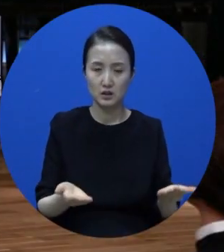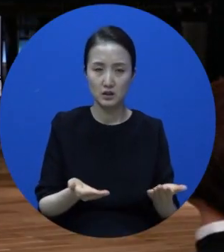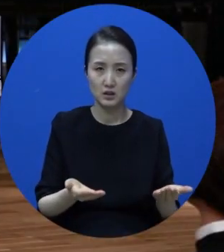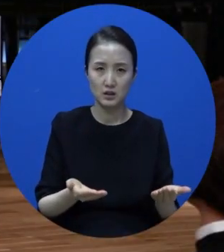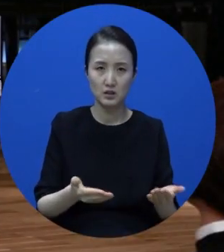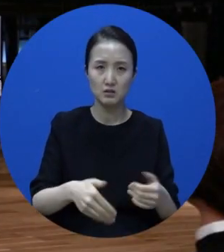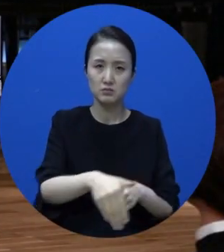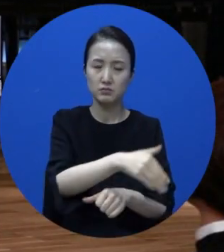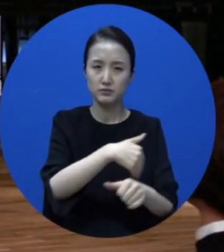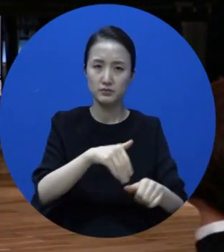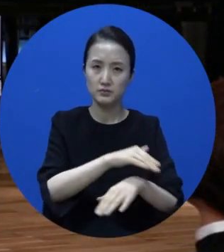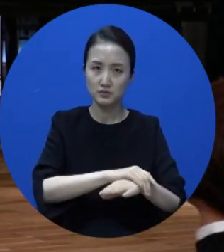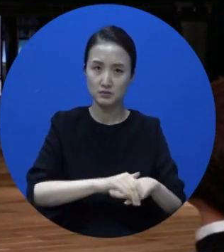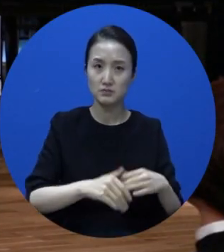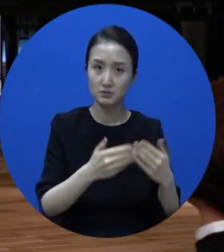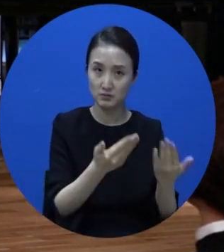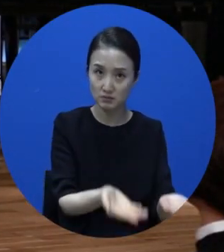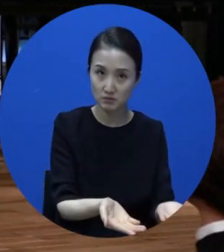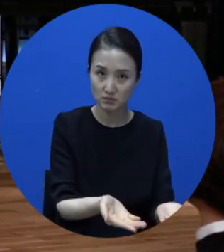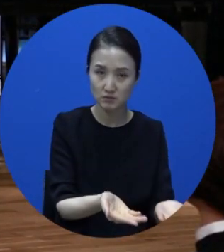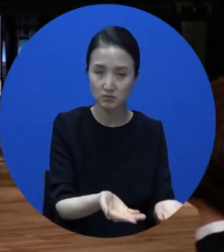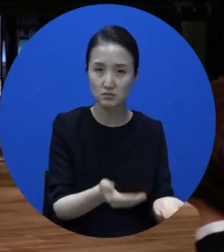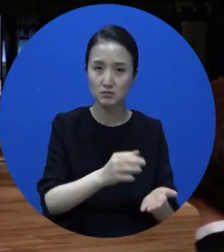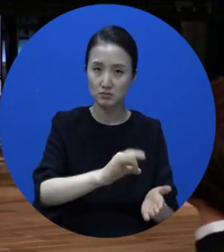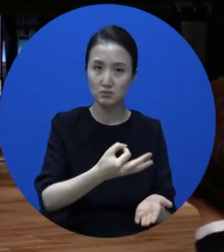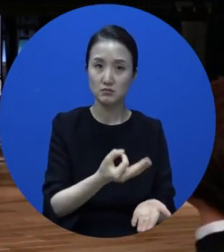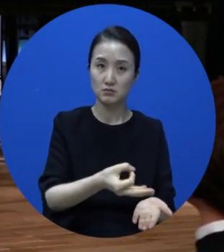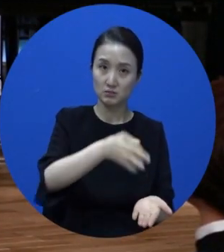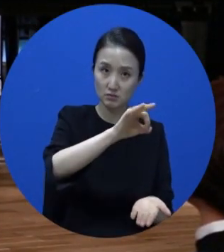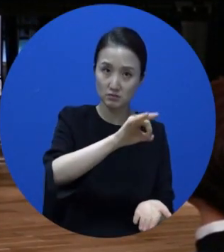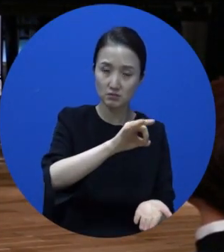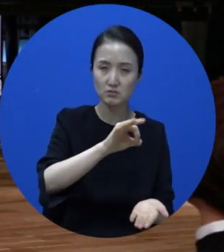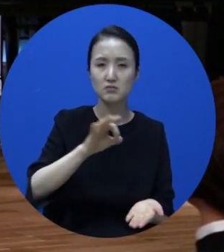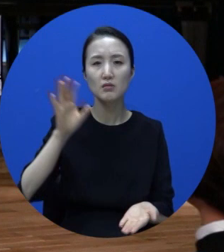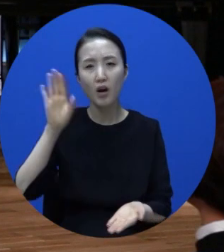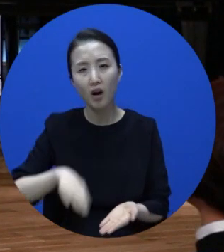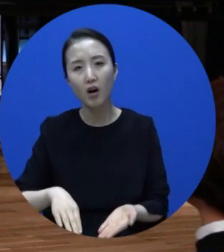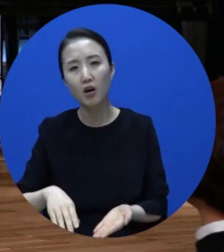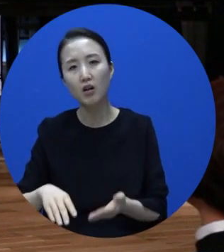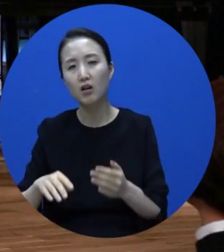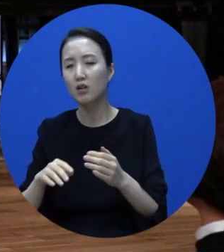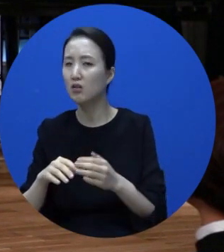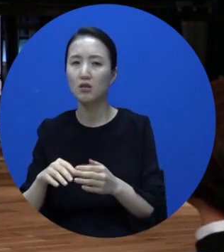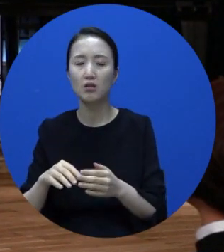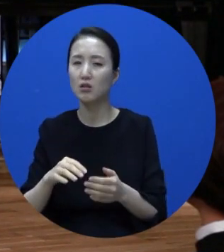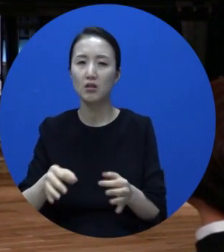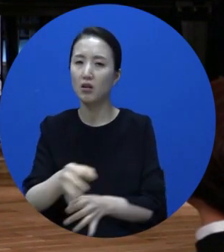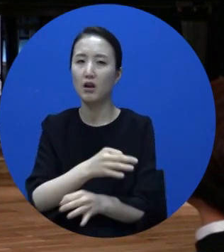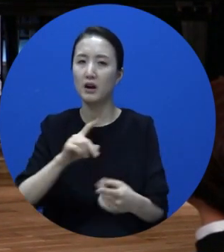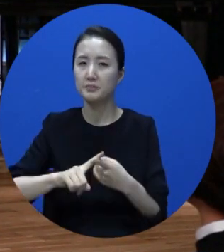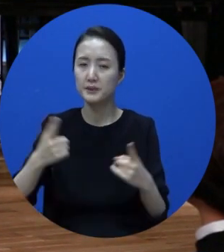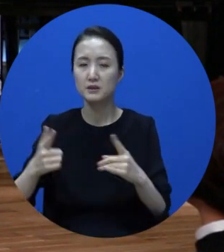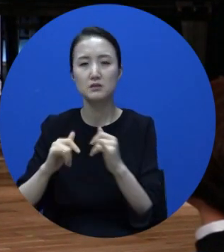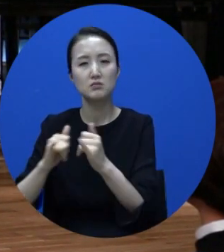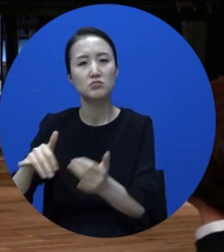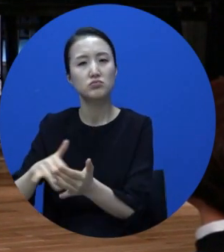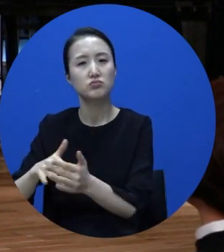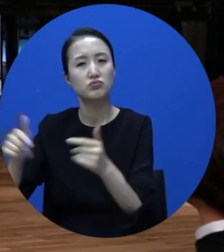둘다 잡을 순 없다 근로조건 개선 하면 고용주는 부담이 되니까 일자리 양을 주의 기 마련이다